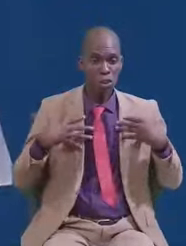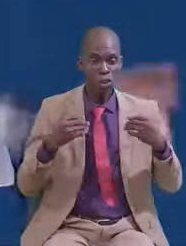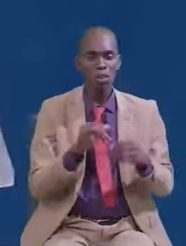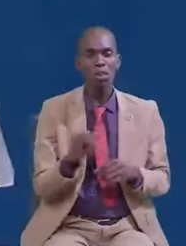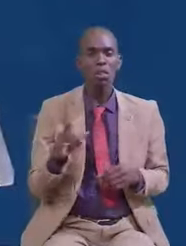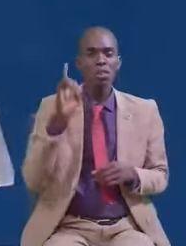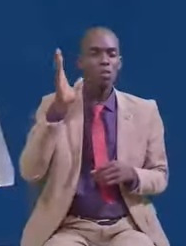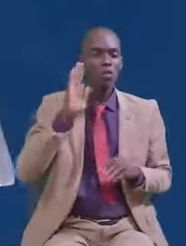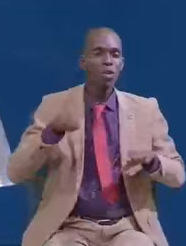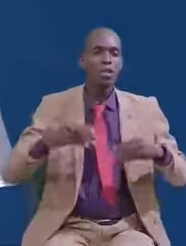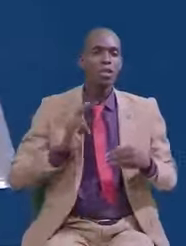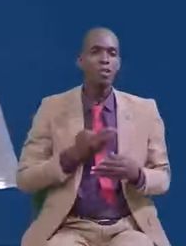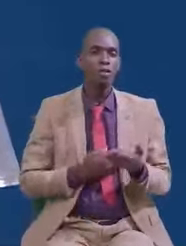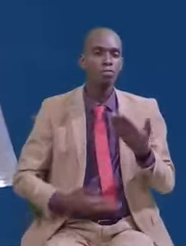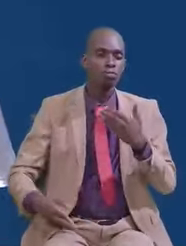restauration.